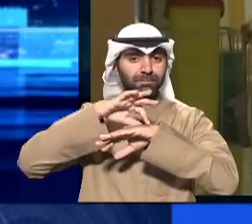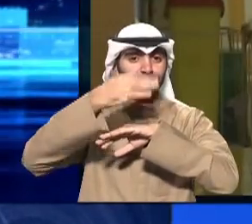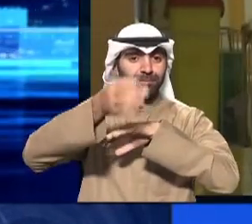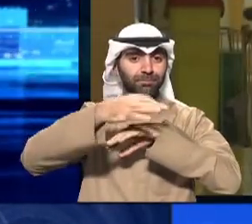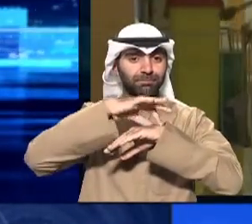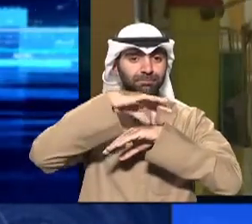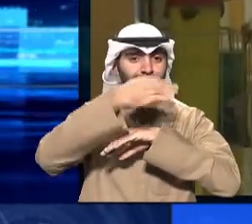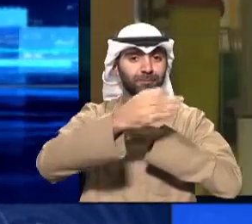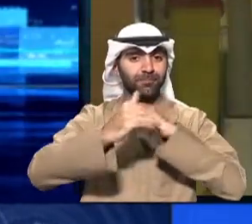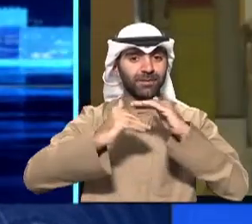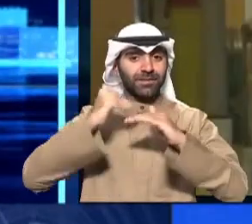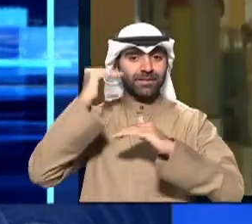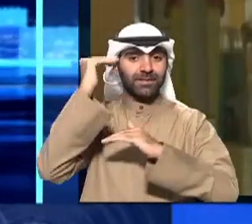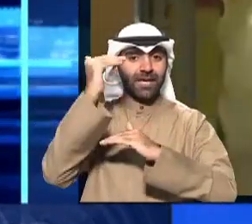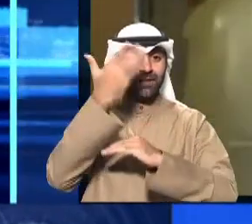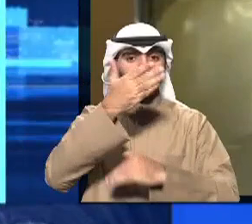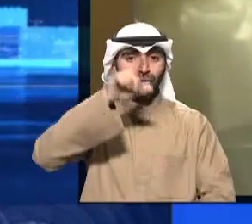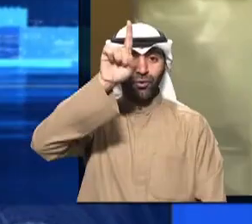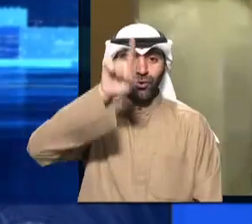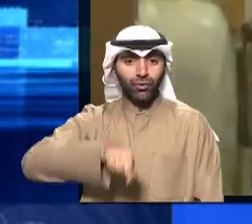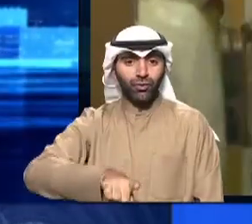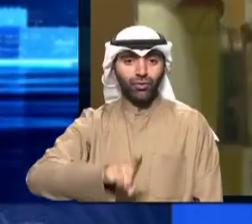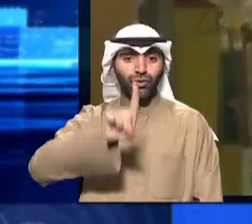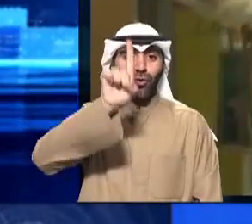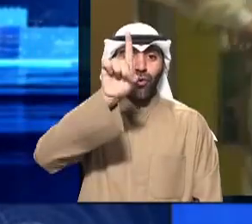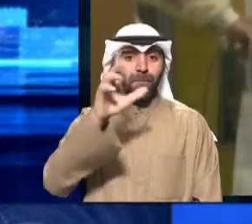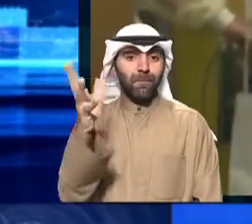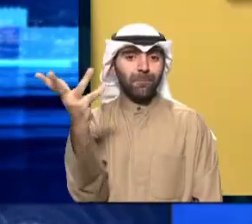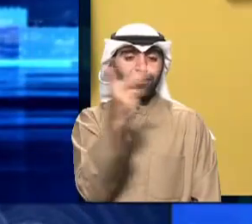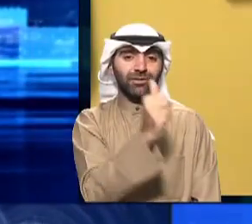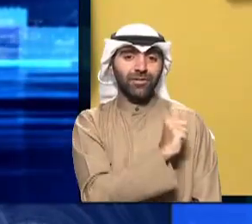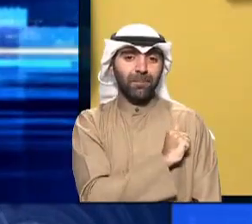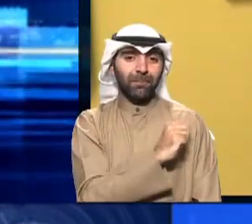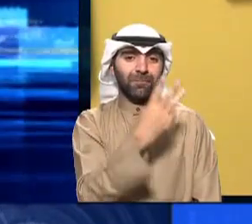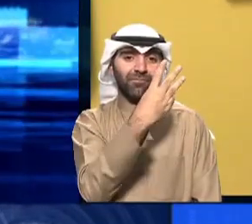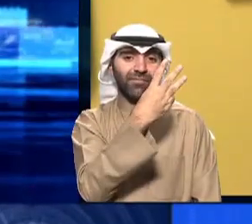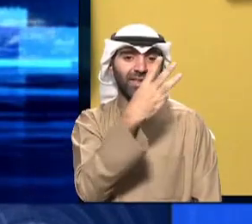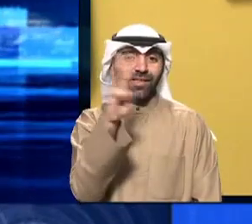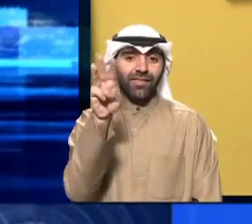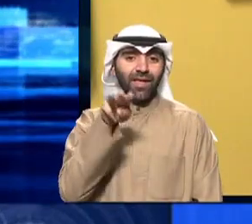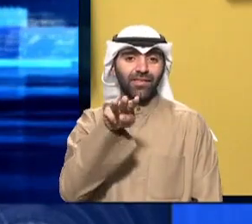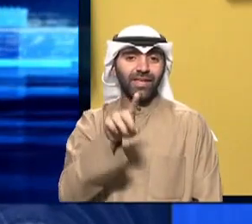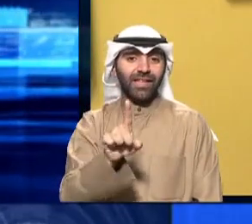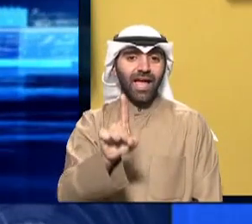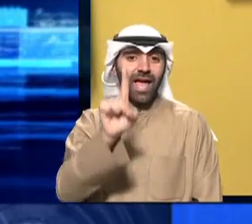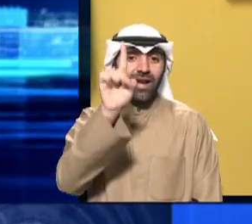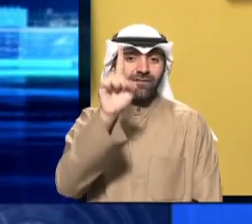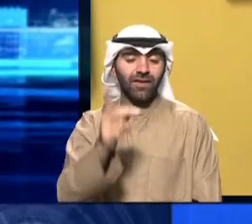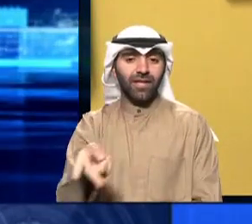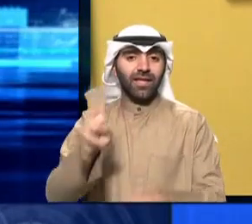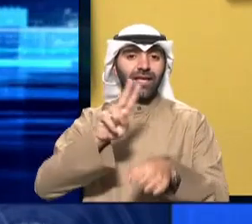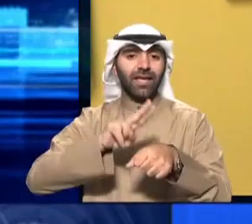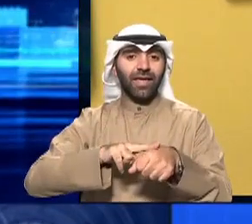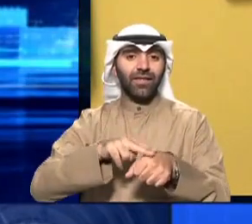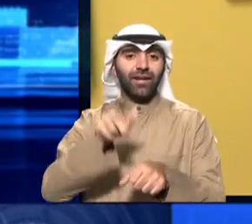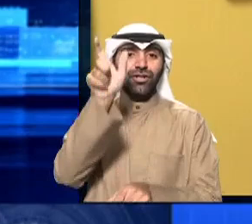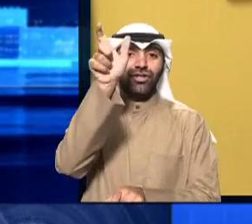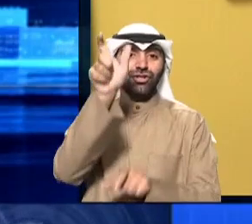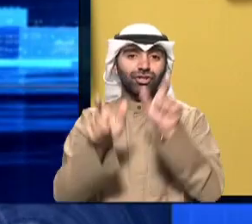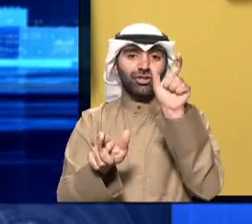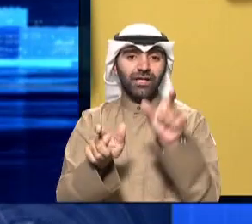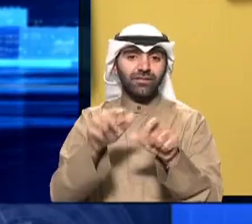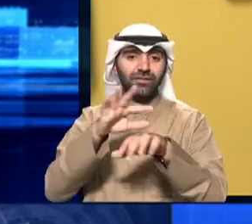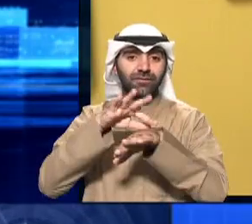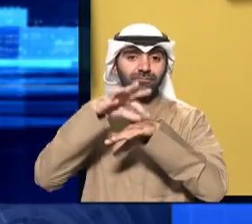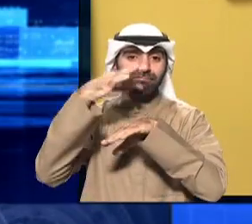18 مليون فرنسي. الحجر إذن يشمل غلق جميع المتاجر والمحلات باستثناء محلات بيع